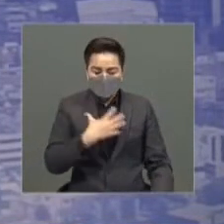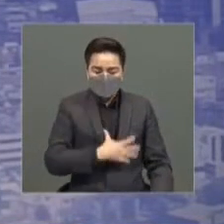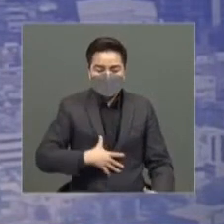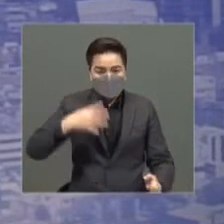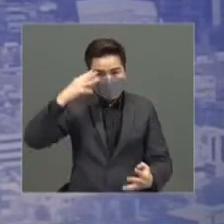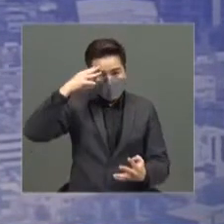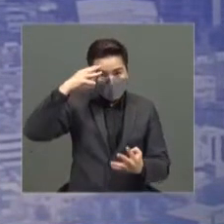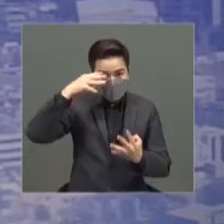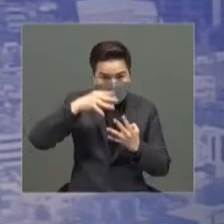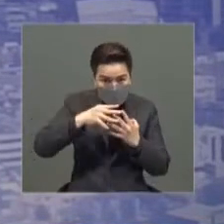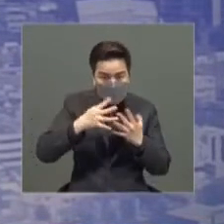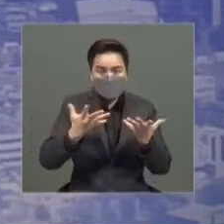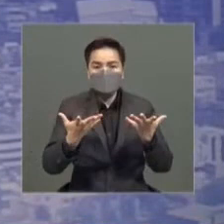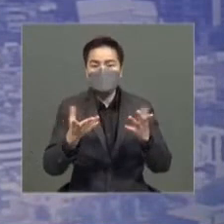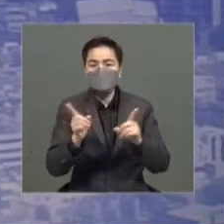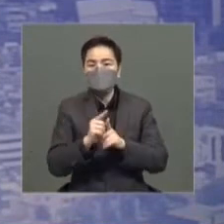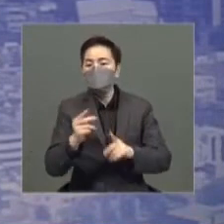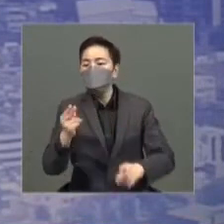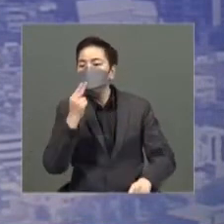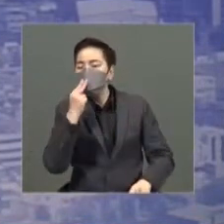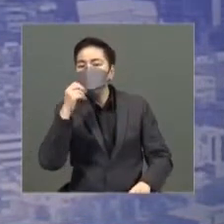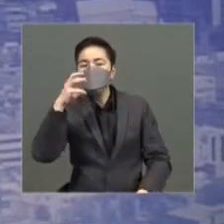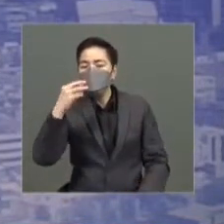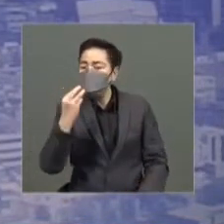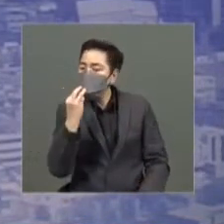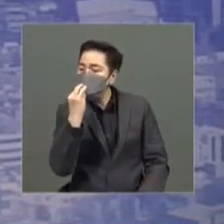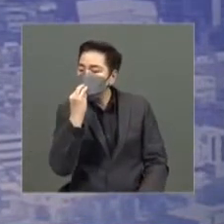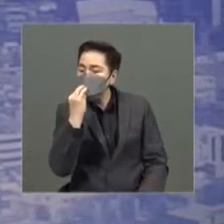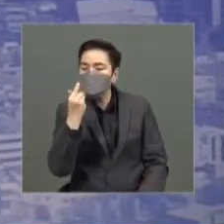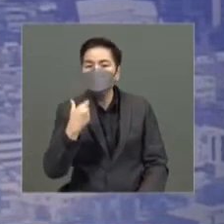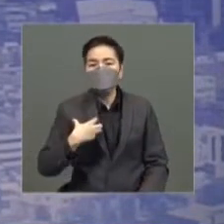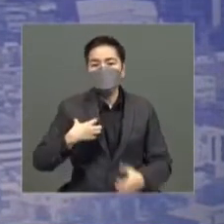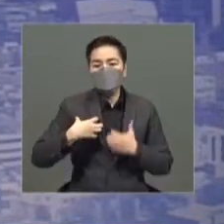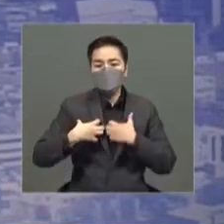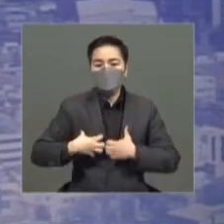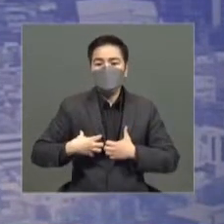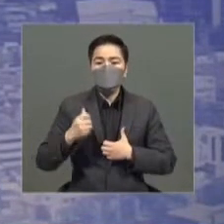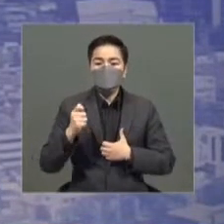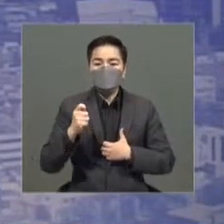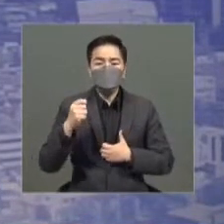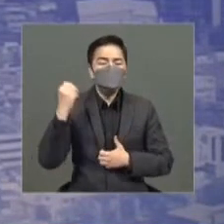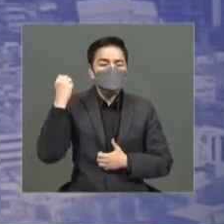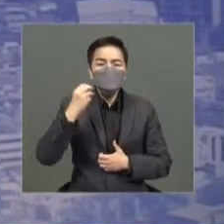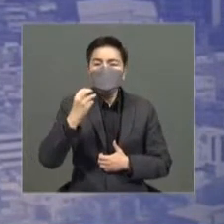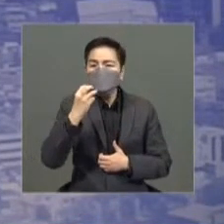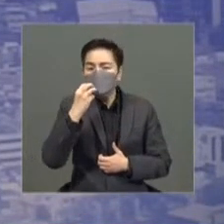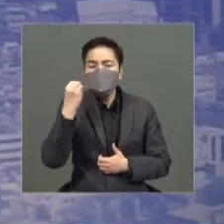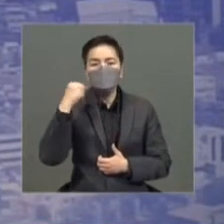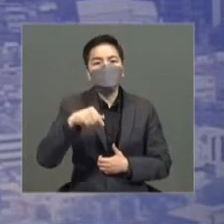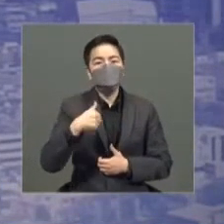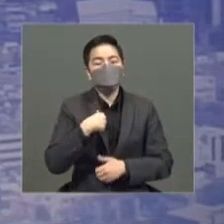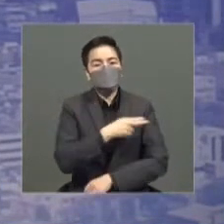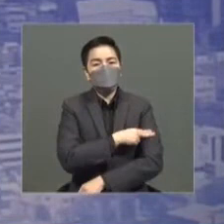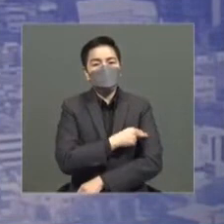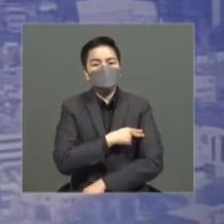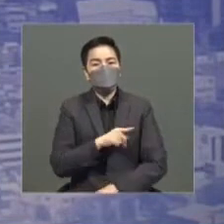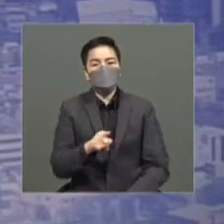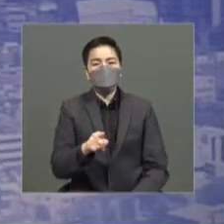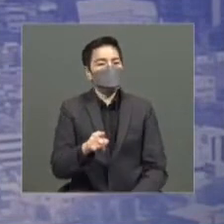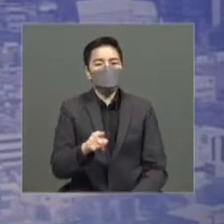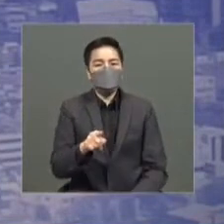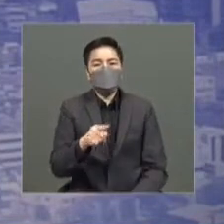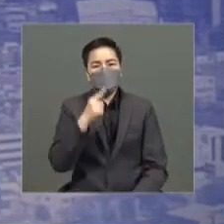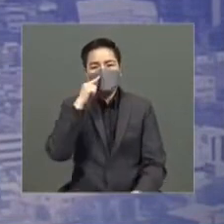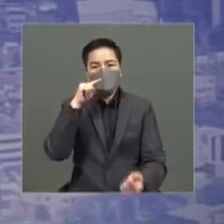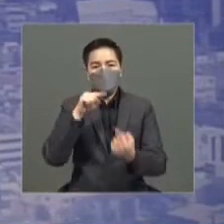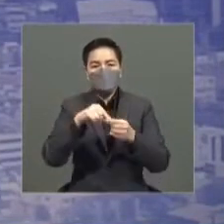พจิตหรือแม้แต่ใช้บุหรี่ไฟฟ้าซึ่งอาจจะทำให้ปอดอักเสบอยู่เป็นประจำเนี่ยอันนี้แพทย์อาจจะพิจารณาว่าเขา